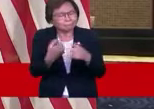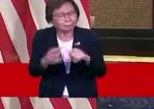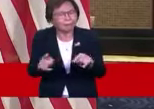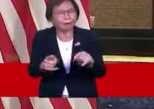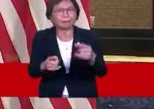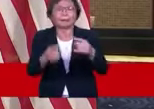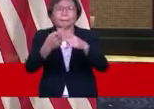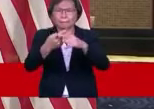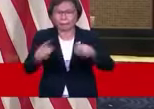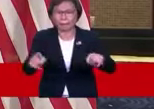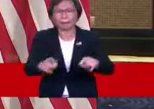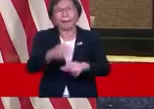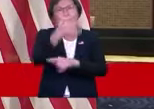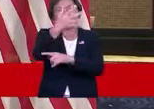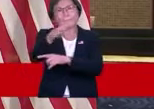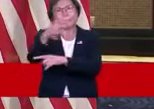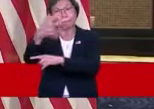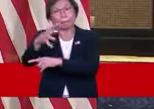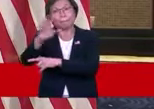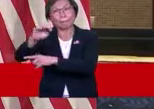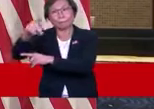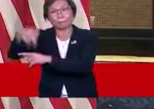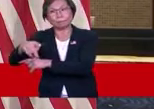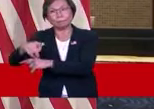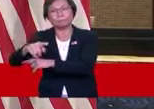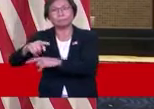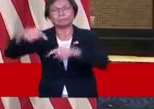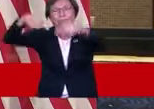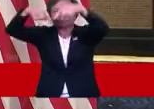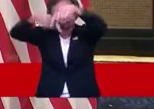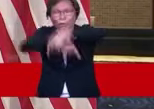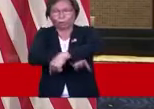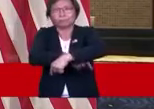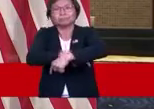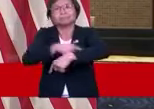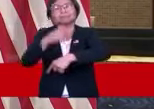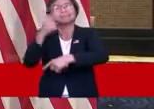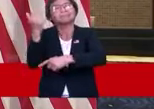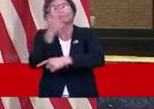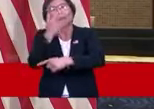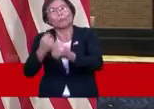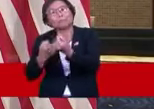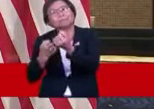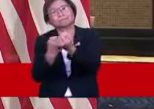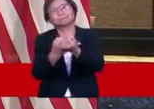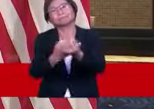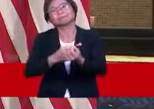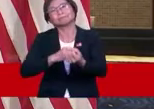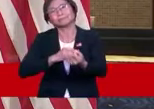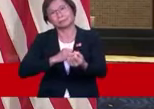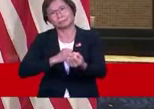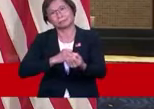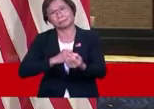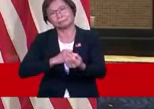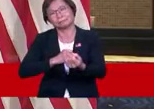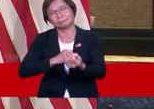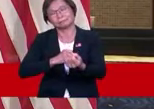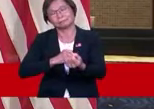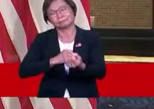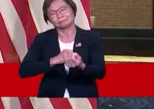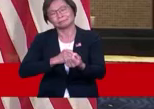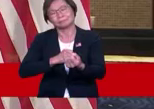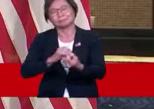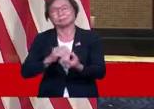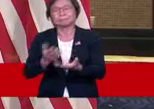15 Alifa lemon umno telah menarik sokongan pada saya Hai dan